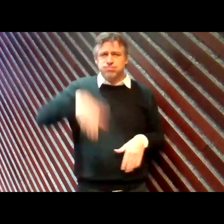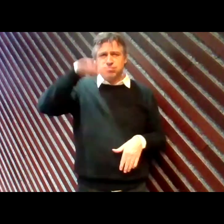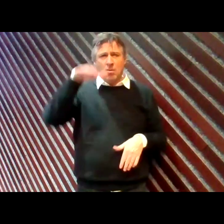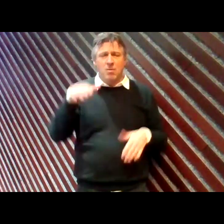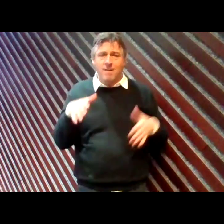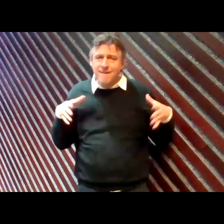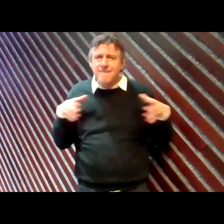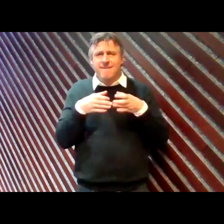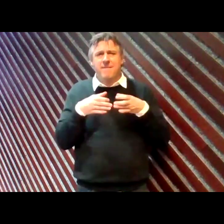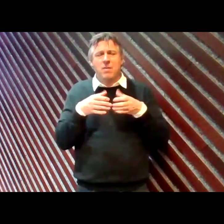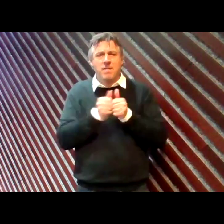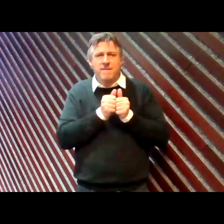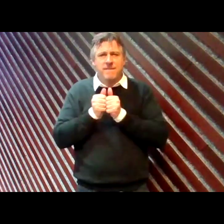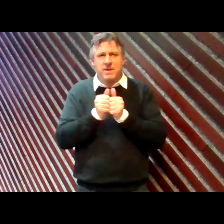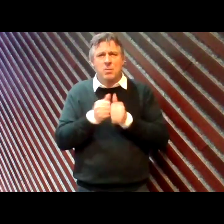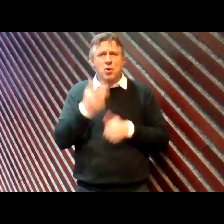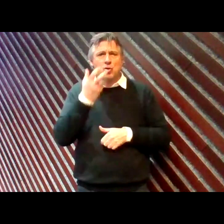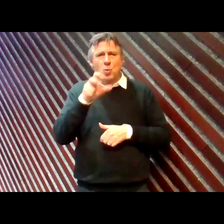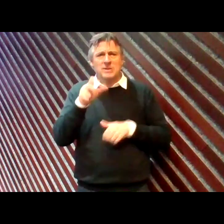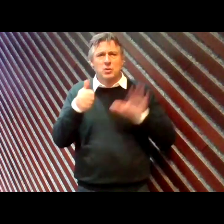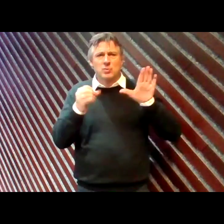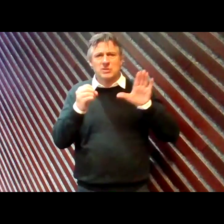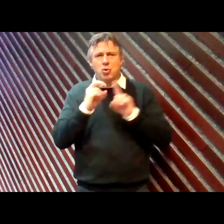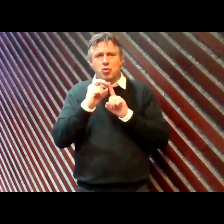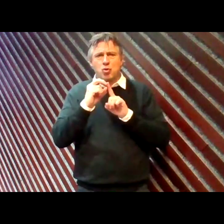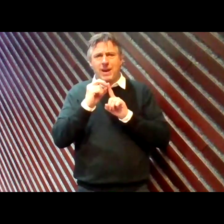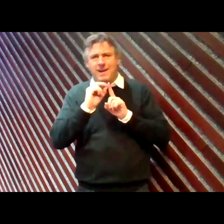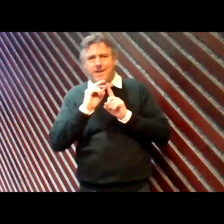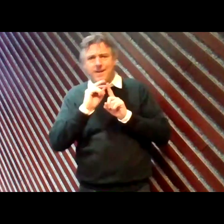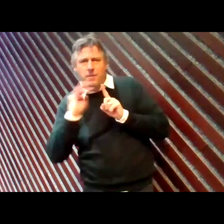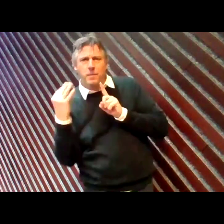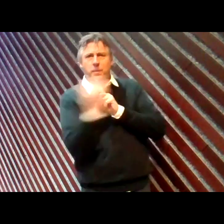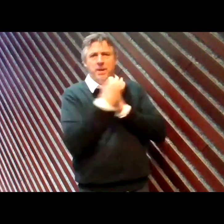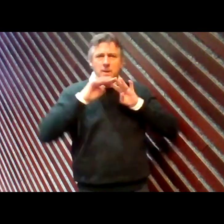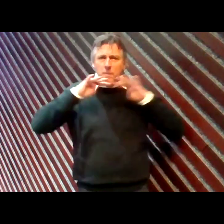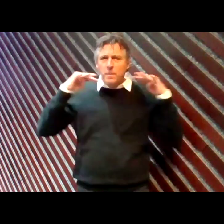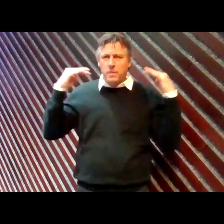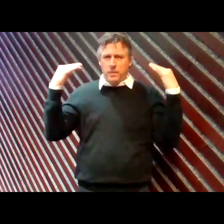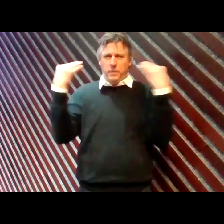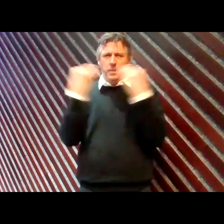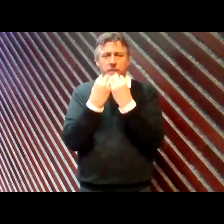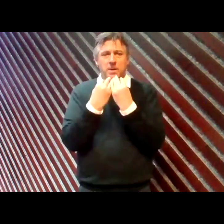des gens à faire des de et pas seulement en tant que de à